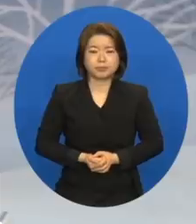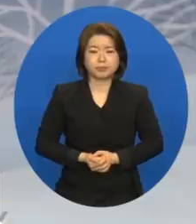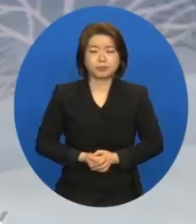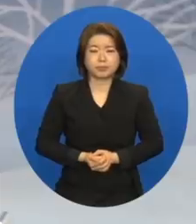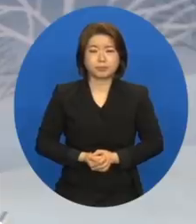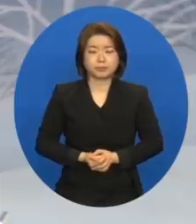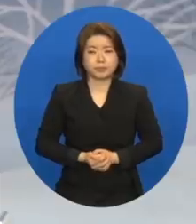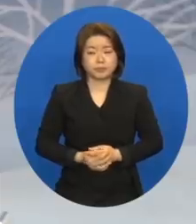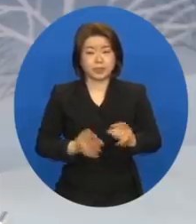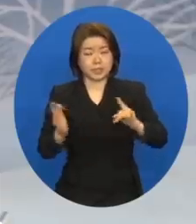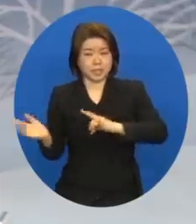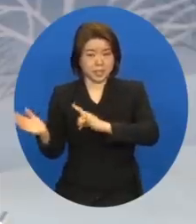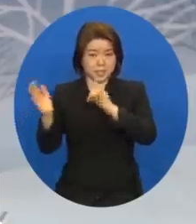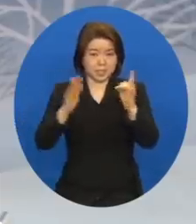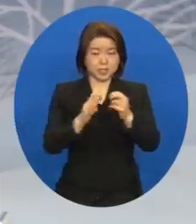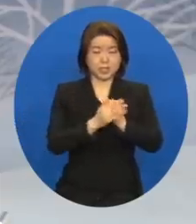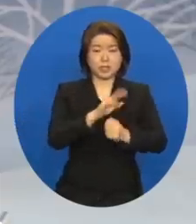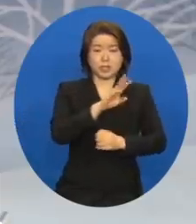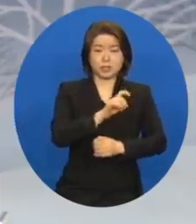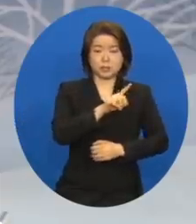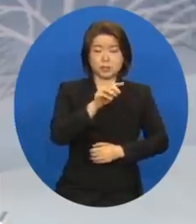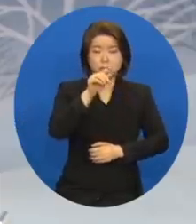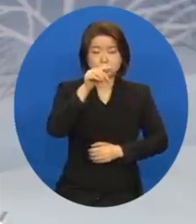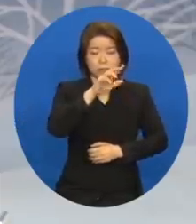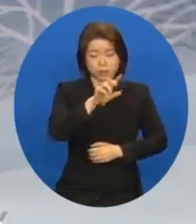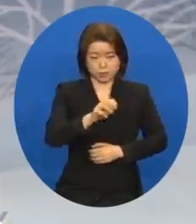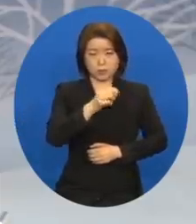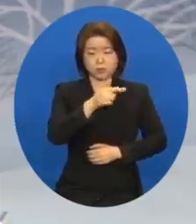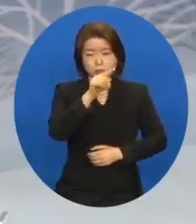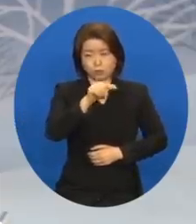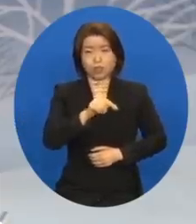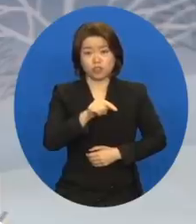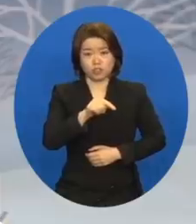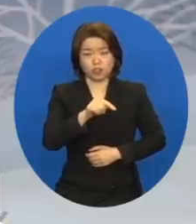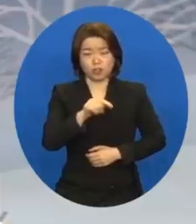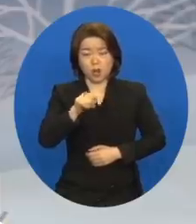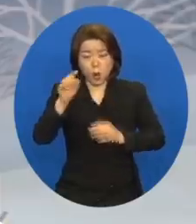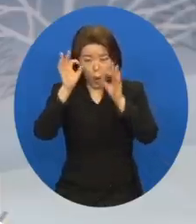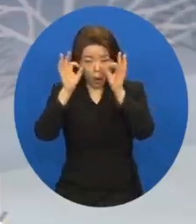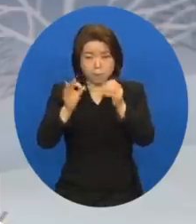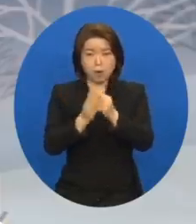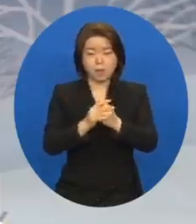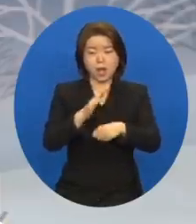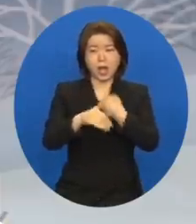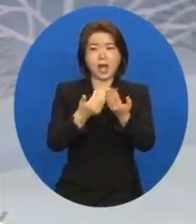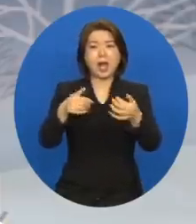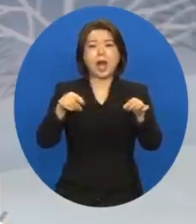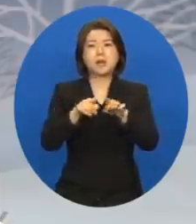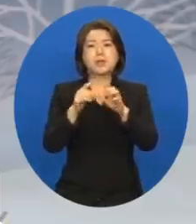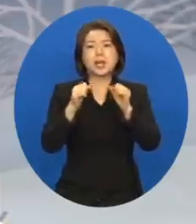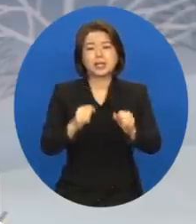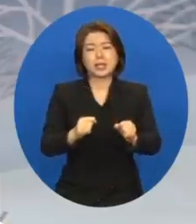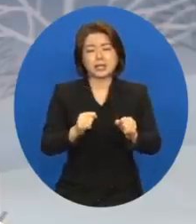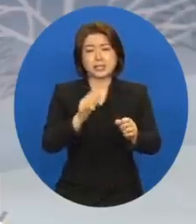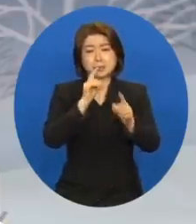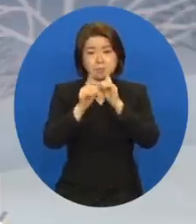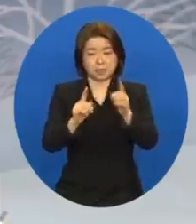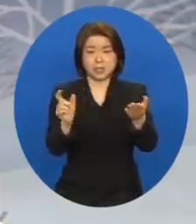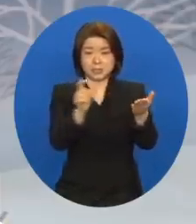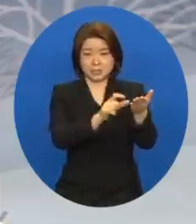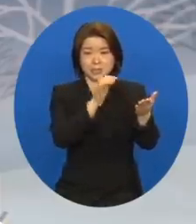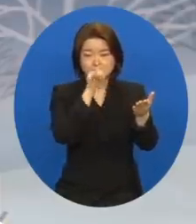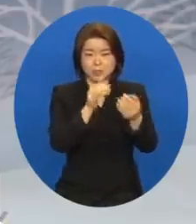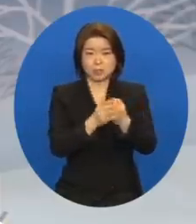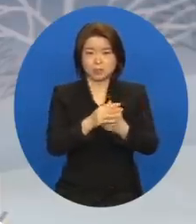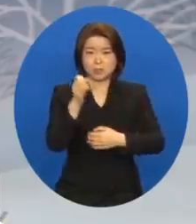에스겔서 36장 26절 27절에 임마누엘에 대한 예언의 말씀이 나옵니다.